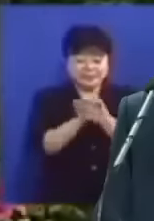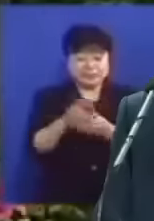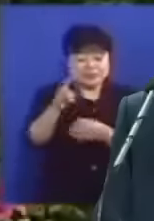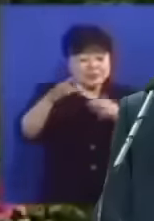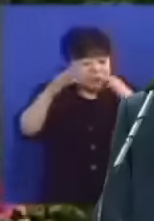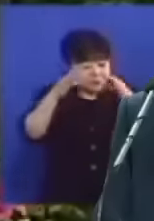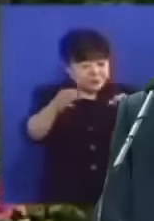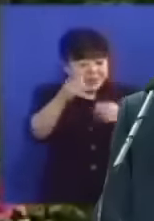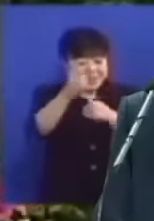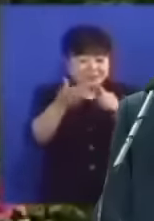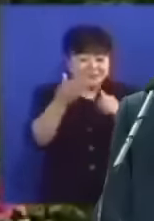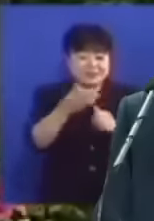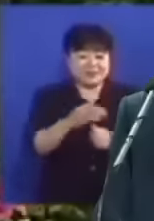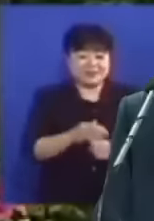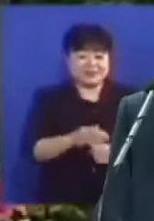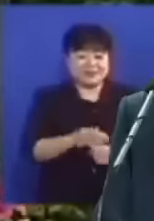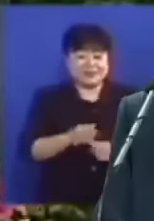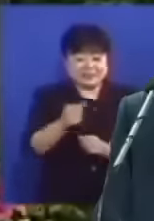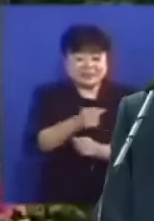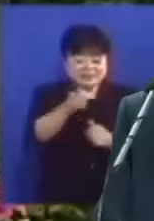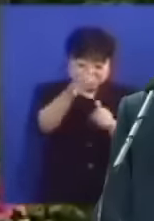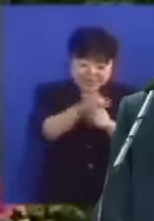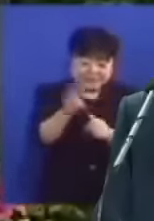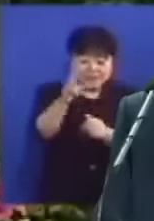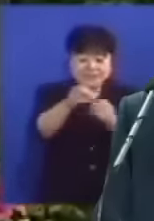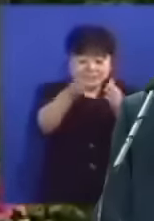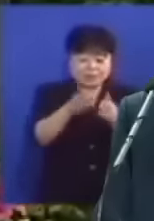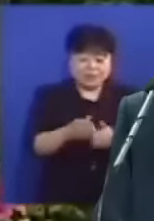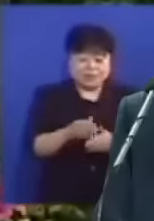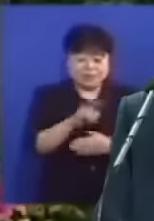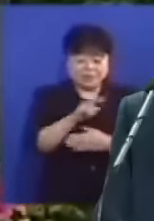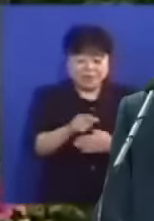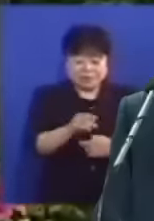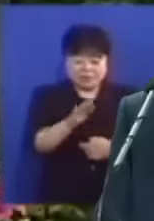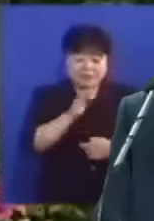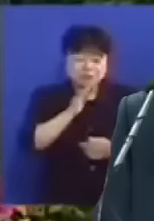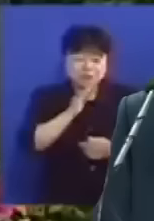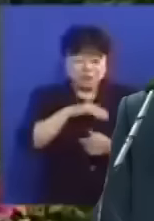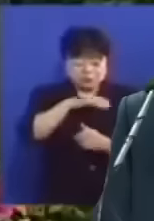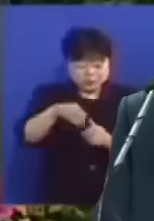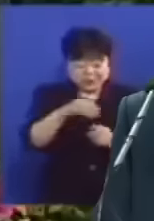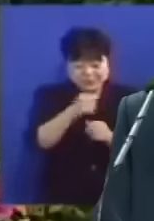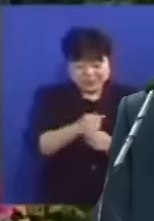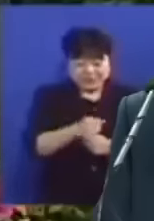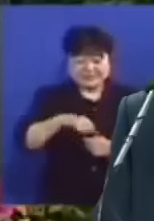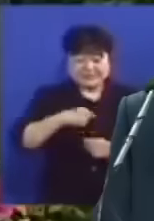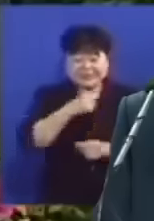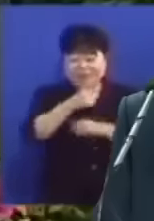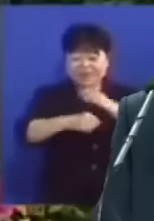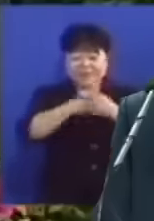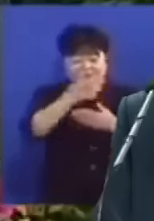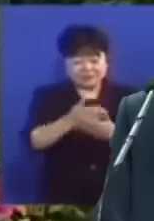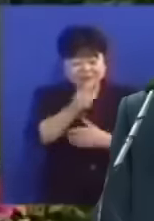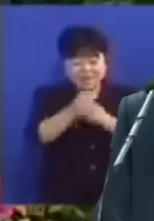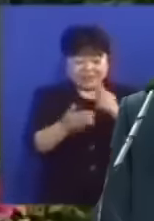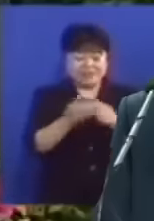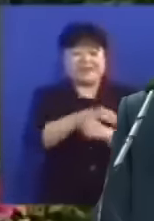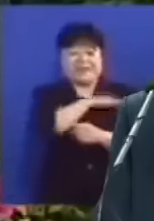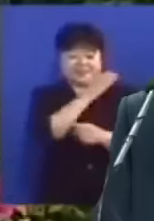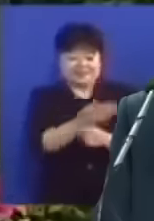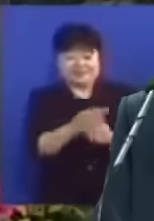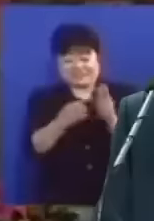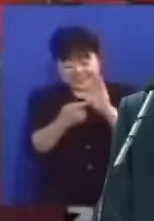기도와 찬미로 하나님께 짐을 맡기고 찬양을 통하여 마음의 긍정적인 분위기를 만들면 자유와 해방을 주시는 하나님의